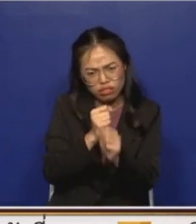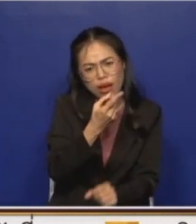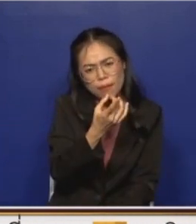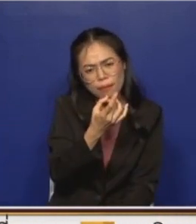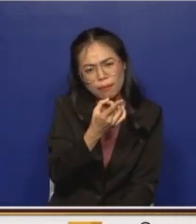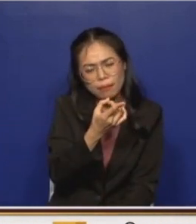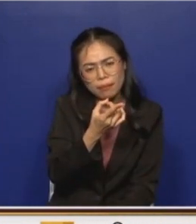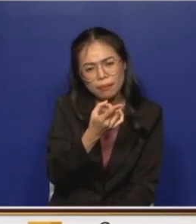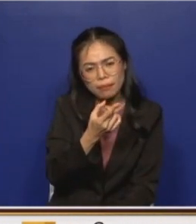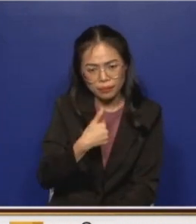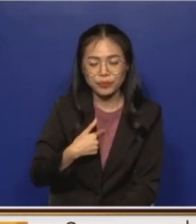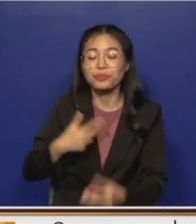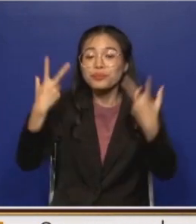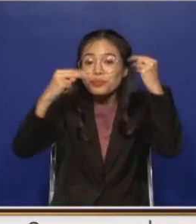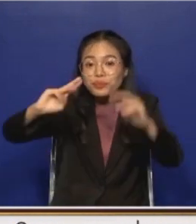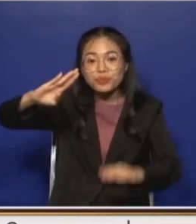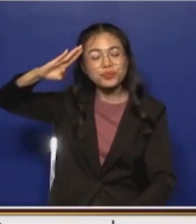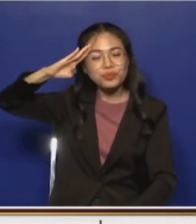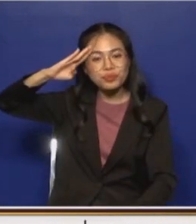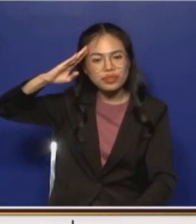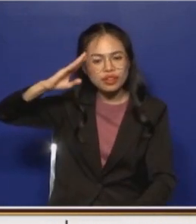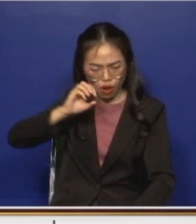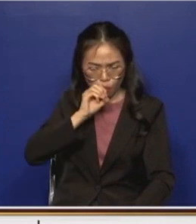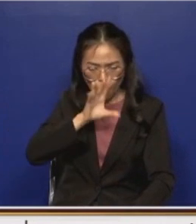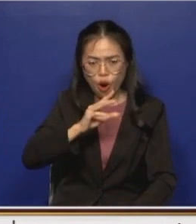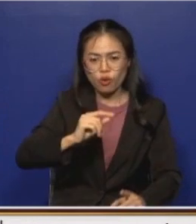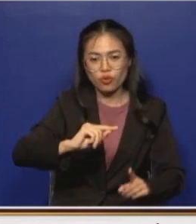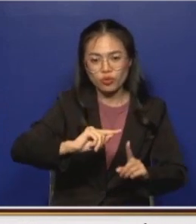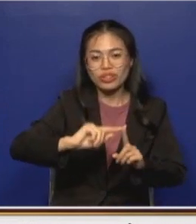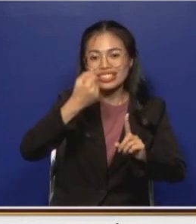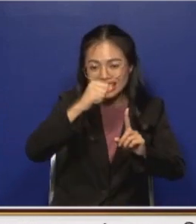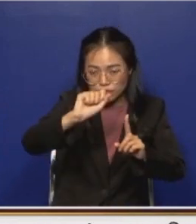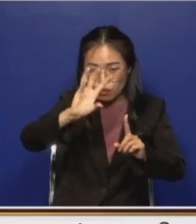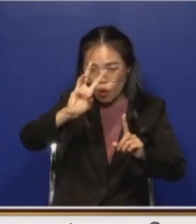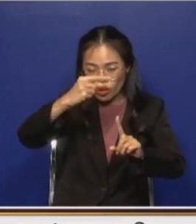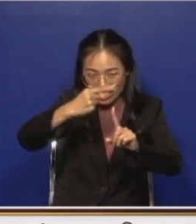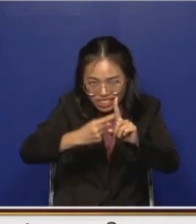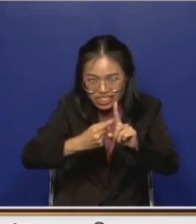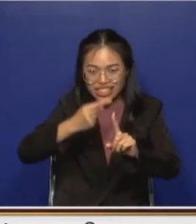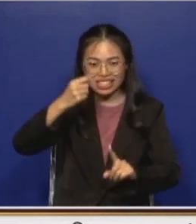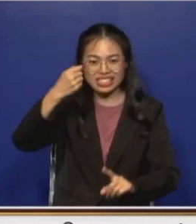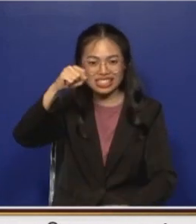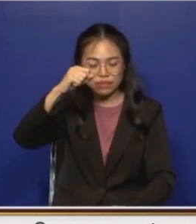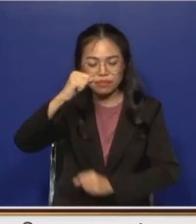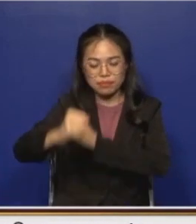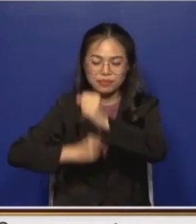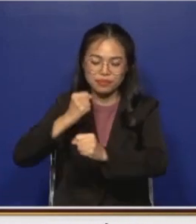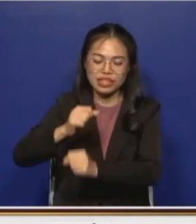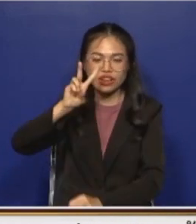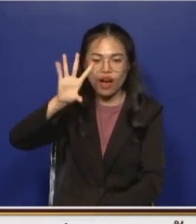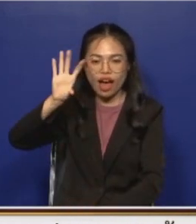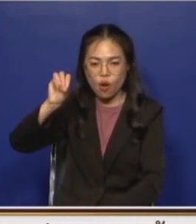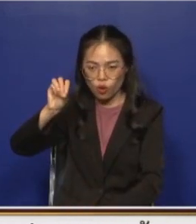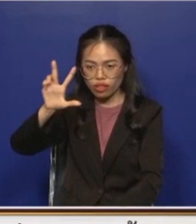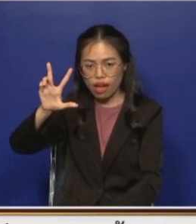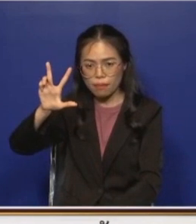พลเอกประยุทธ์จันทร์โอชานายกรัฐมนตรีกล่าวไว้เมื่อวันที่16ตุลาคม2563ฮะอภิปรายไม่ไว้ว